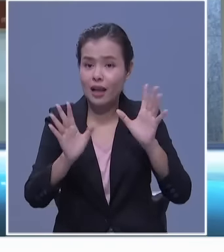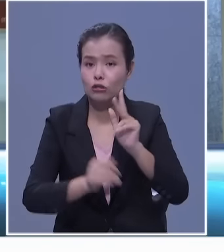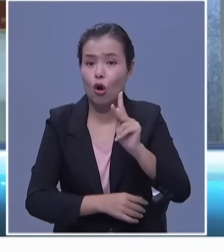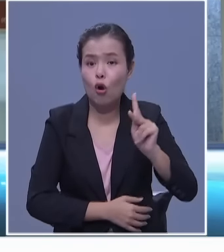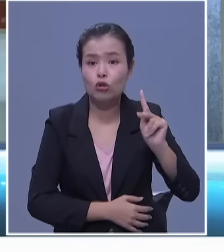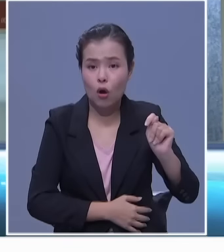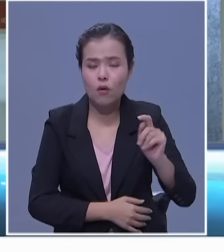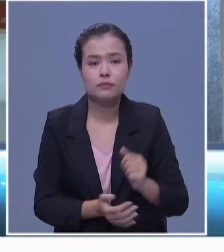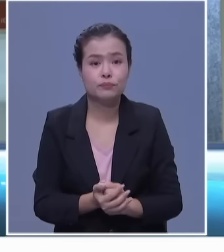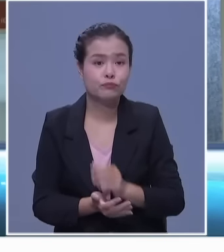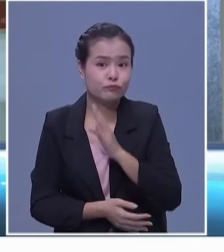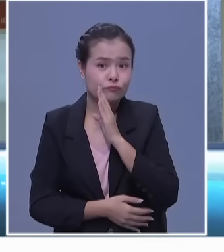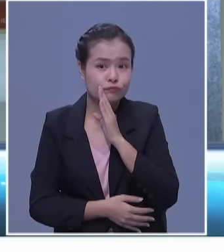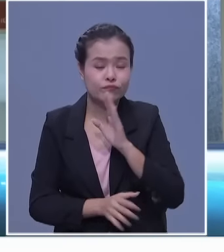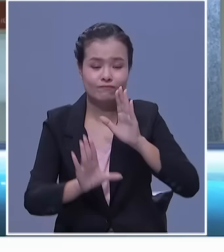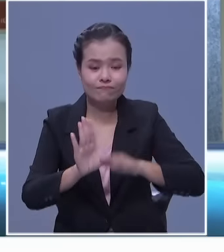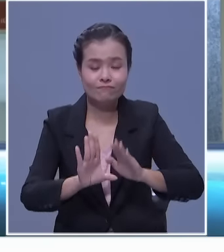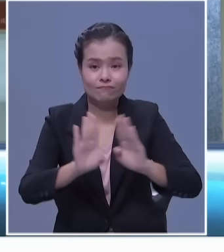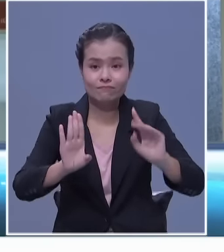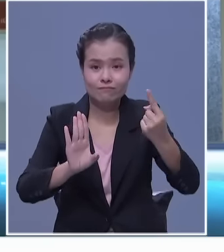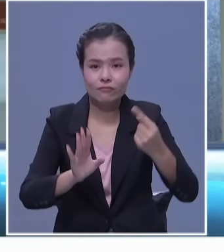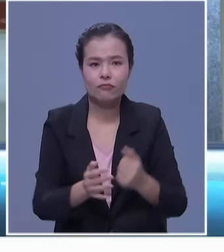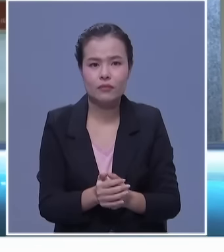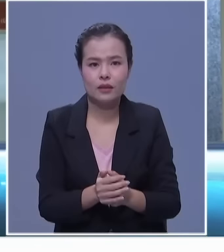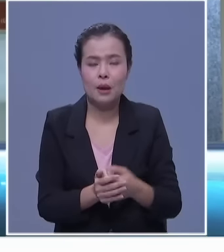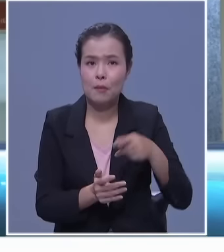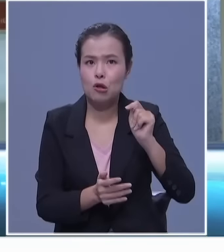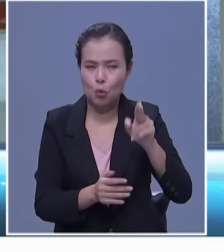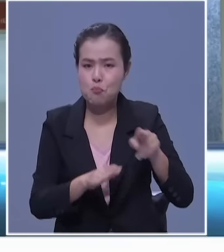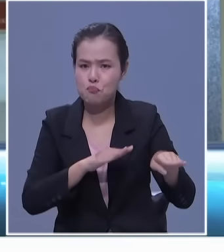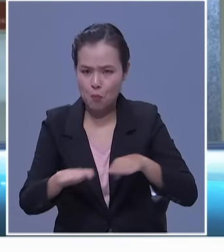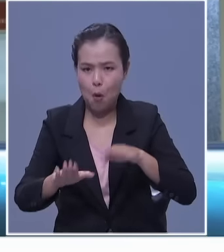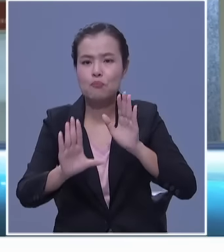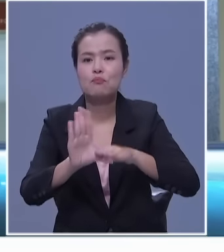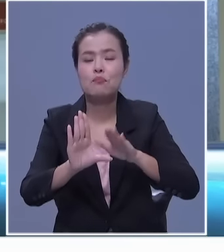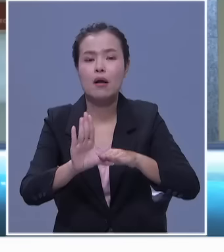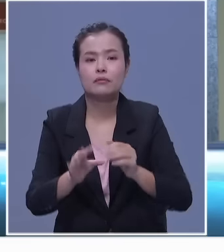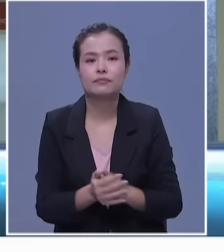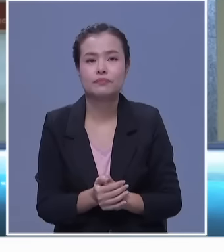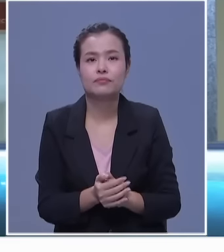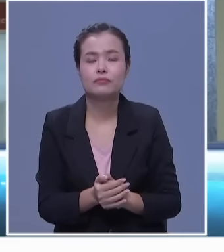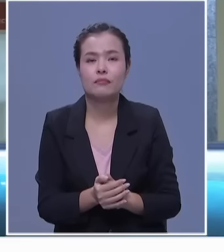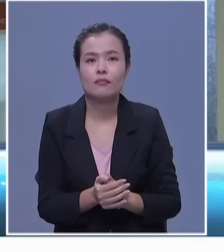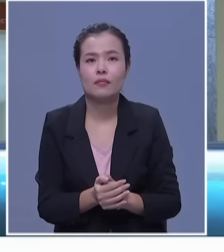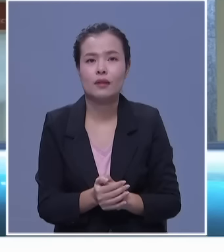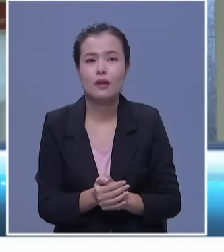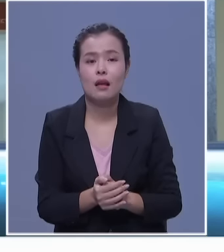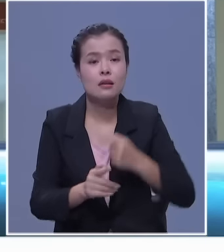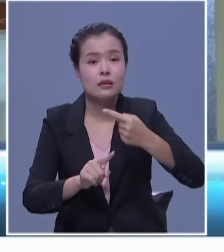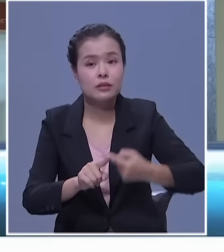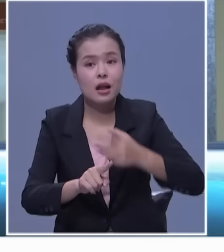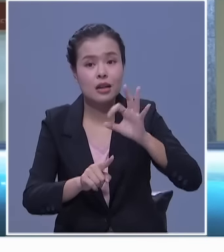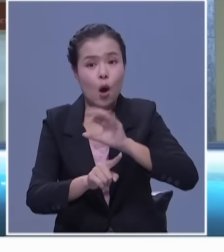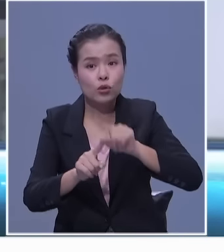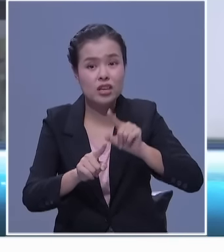กกตถ้าหากเปิดรับทีมงานในจังหวัดก็มีความพร้อมแต่คำถามคือถ้าเลือกวันที่ 22กันยายน